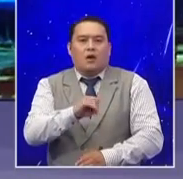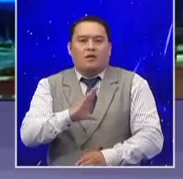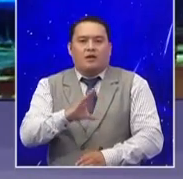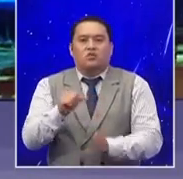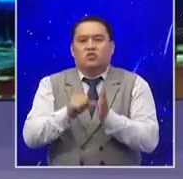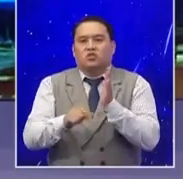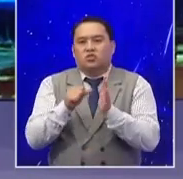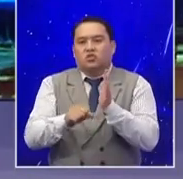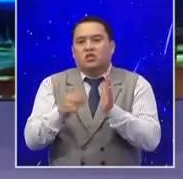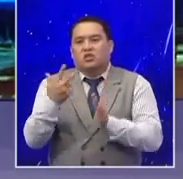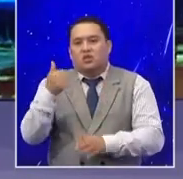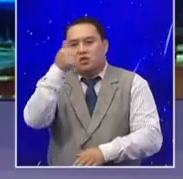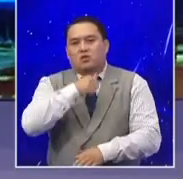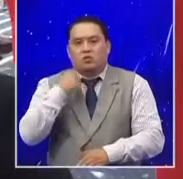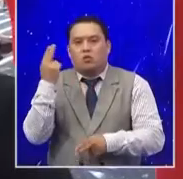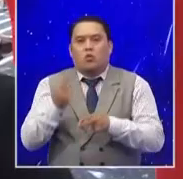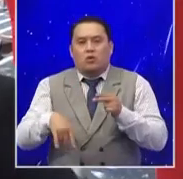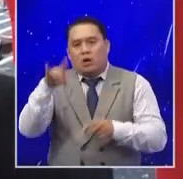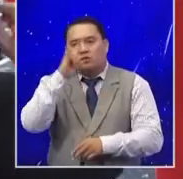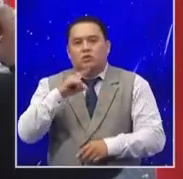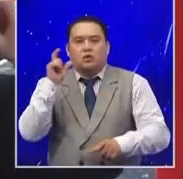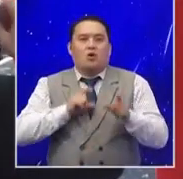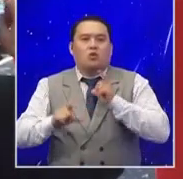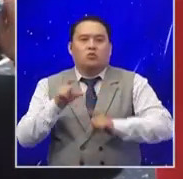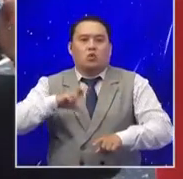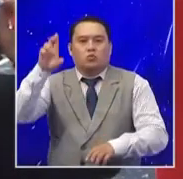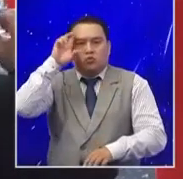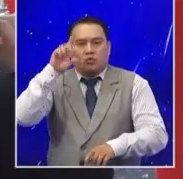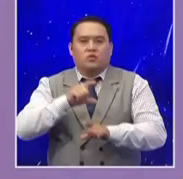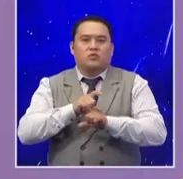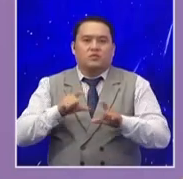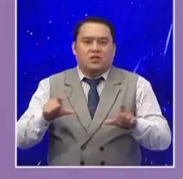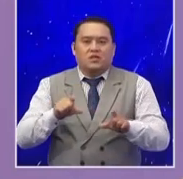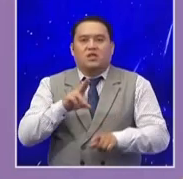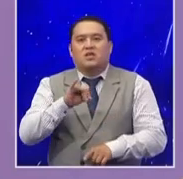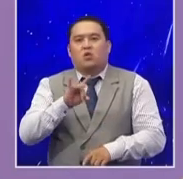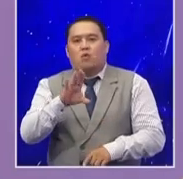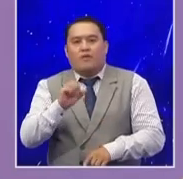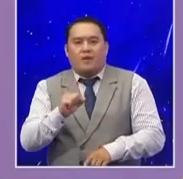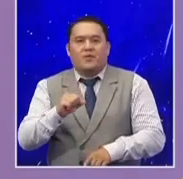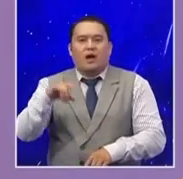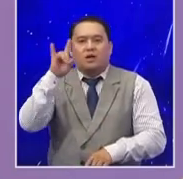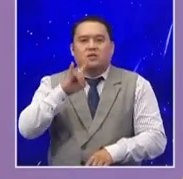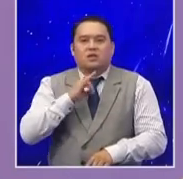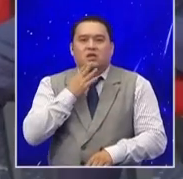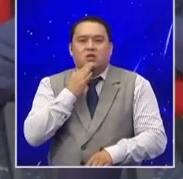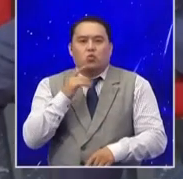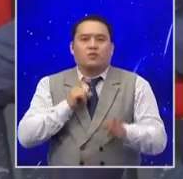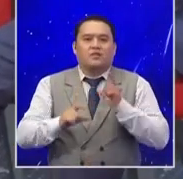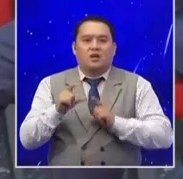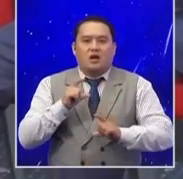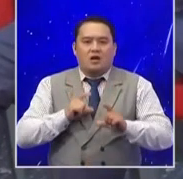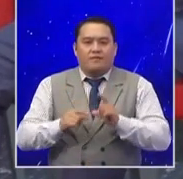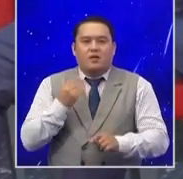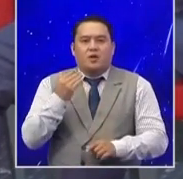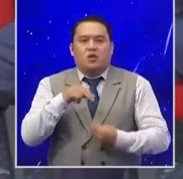Сарыбаев. Он родился в 1963 году, окончил Казахский государственный университет имени Кирова, ныне Казахский национальный университет